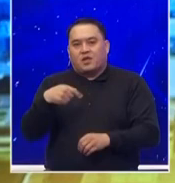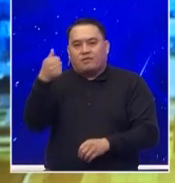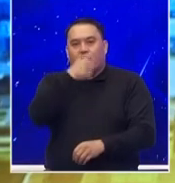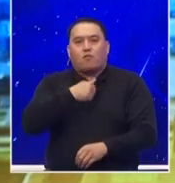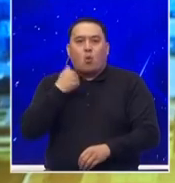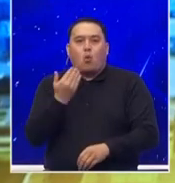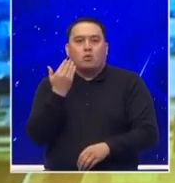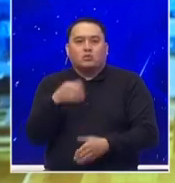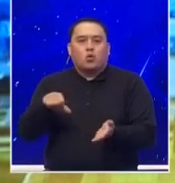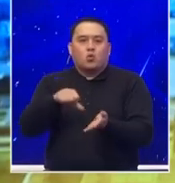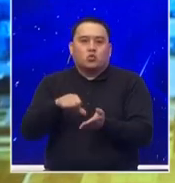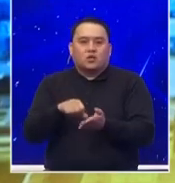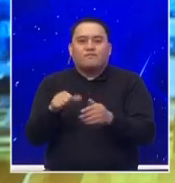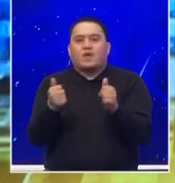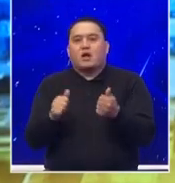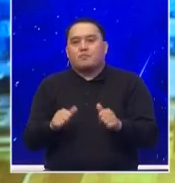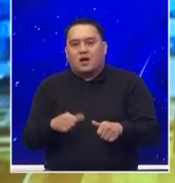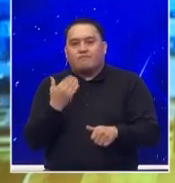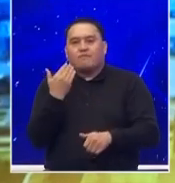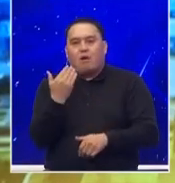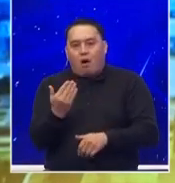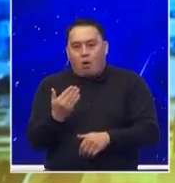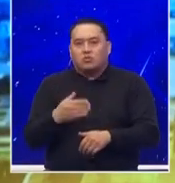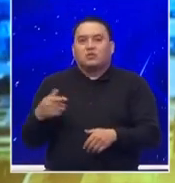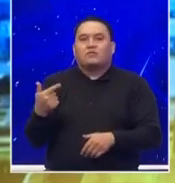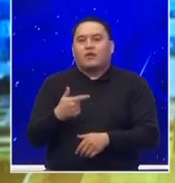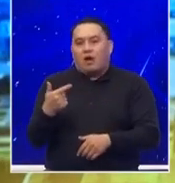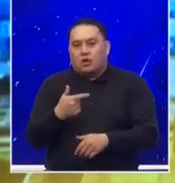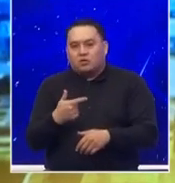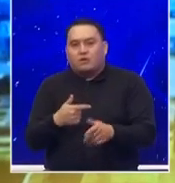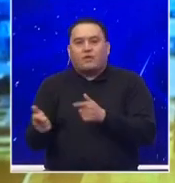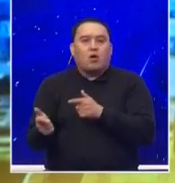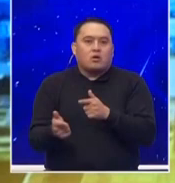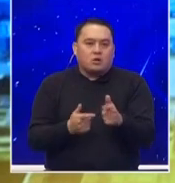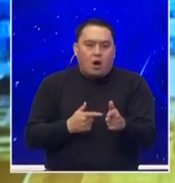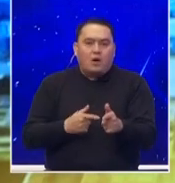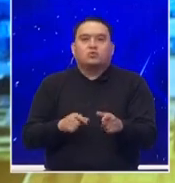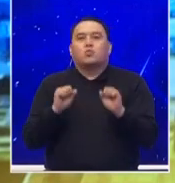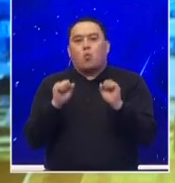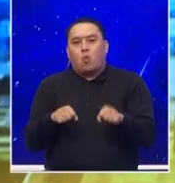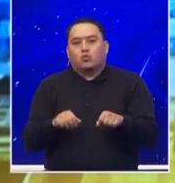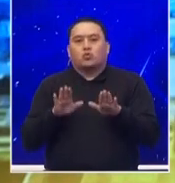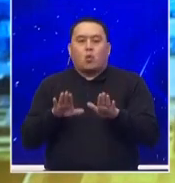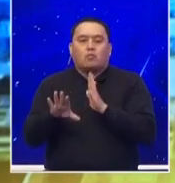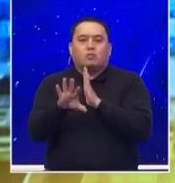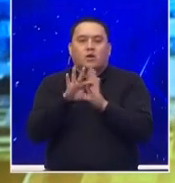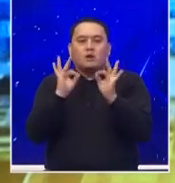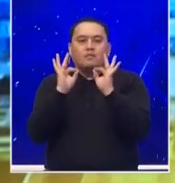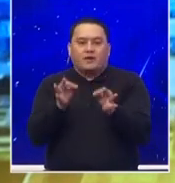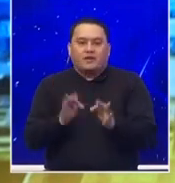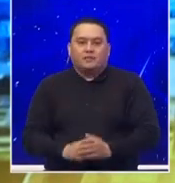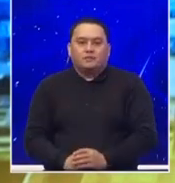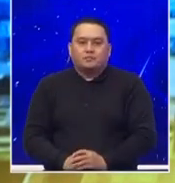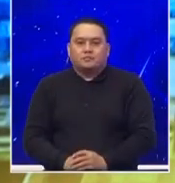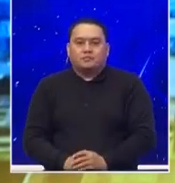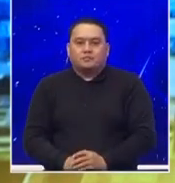10 января 2021 года. К слову, все участки уже сформированы, гражданам остается сделать правильный